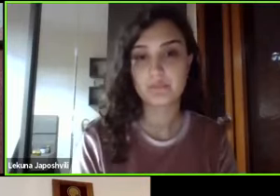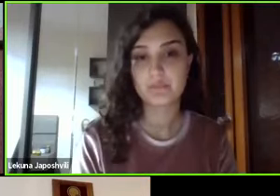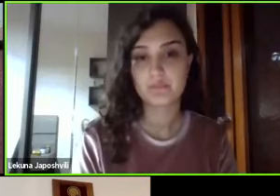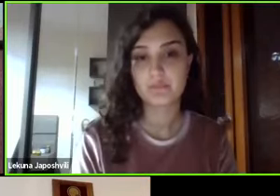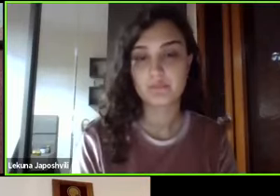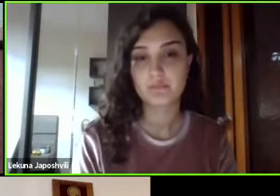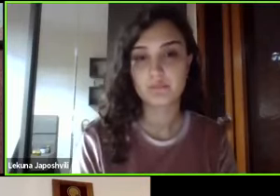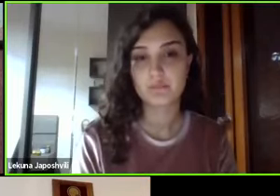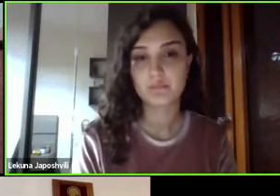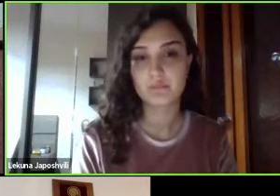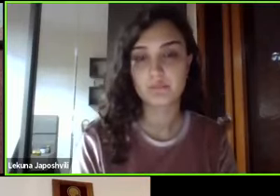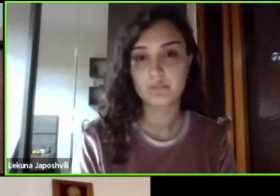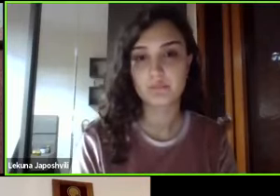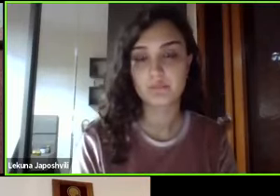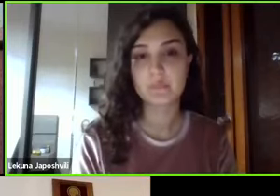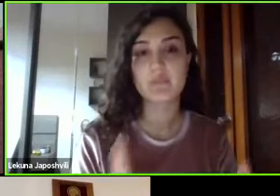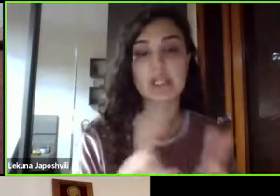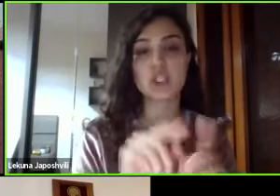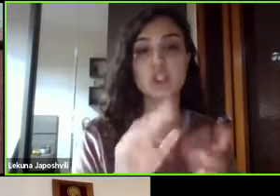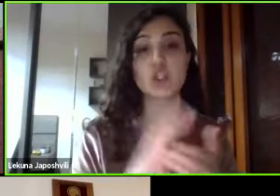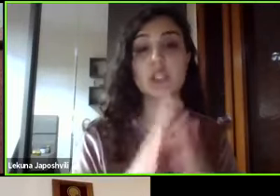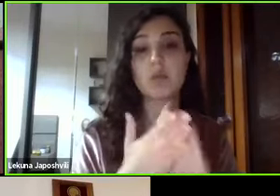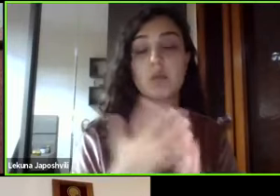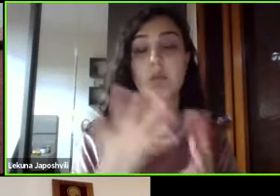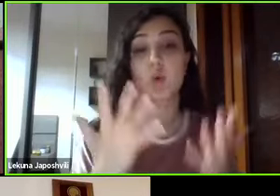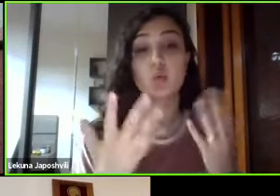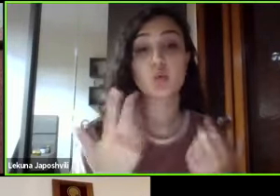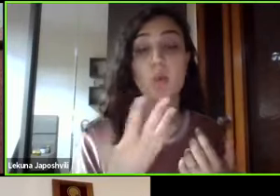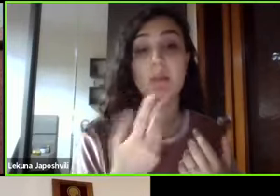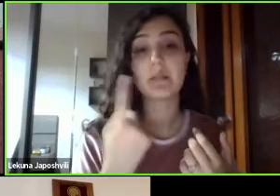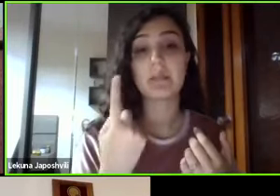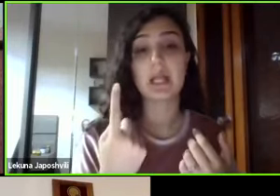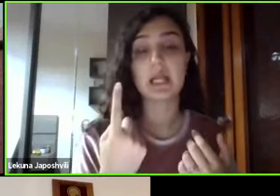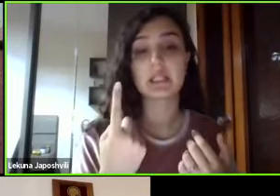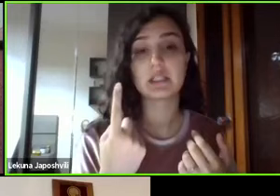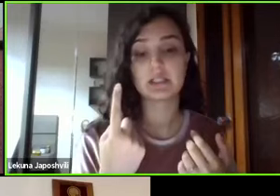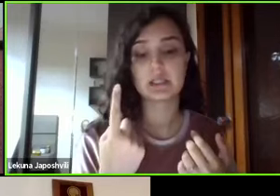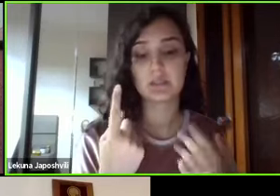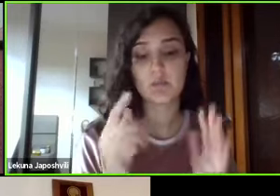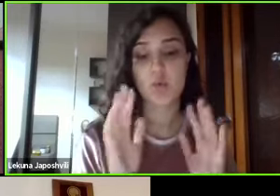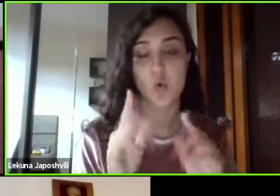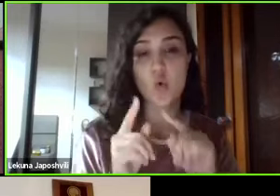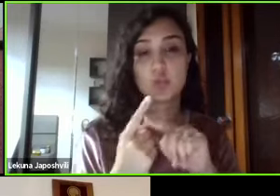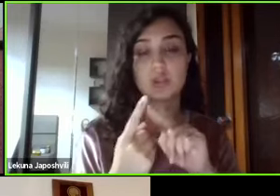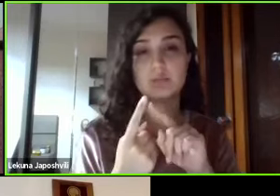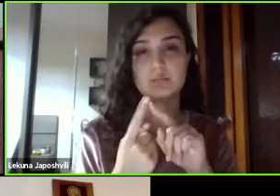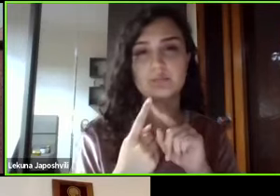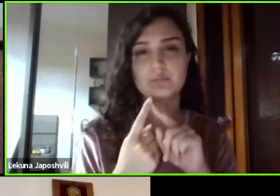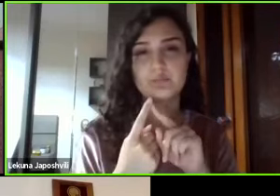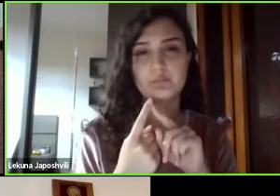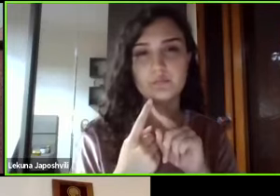იგივე ესეთი კონსენსუსია, თუ რომელიმე ერთი მოდალობა, მხოლოდ ასე ვთქვათ,